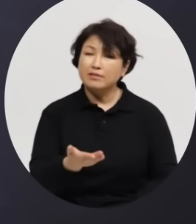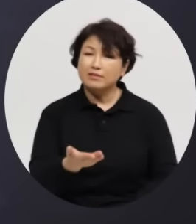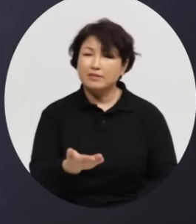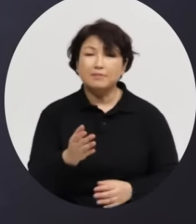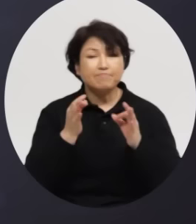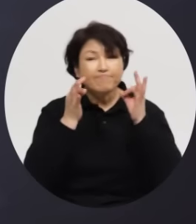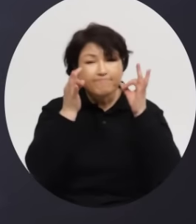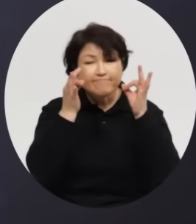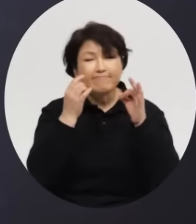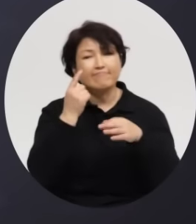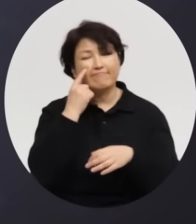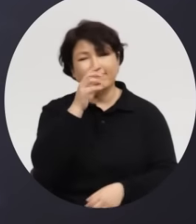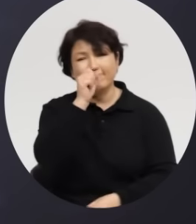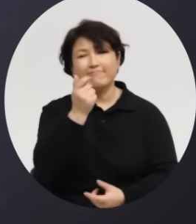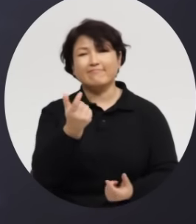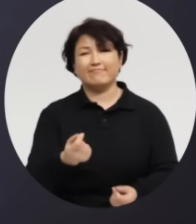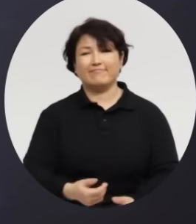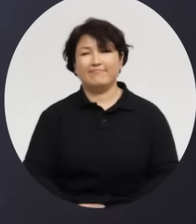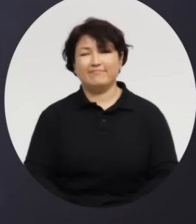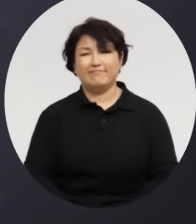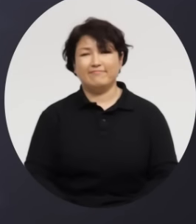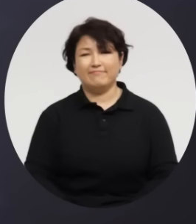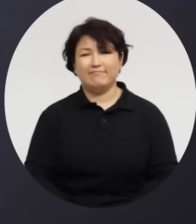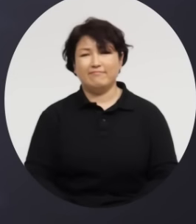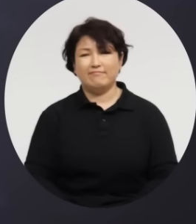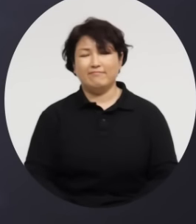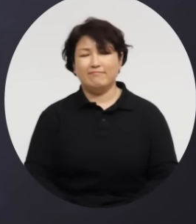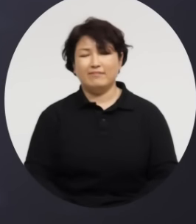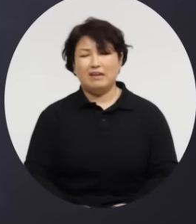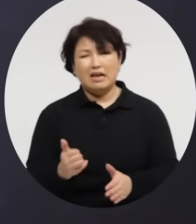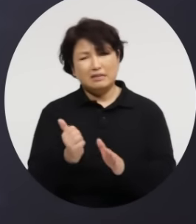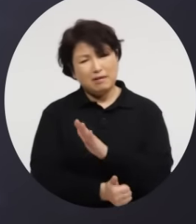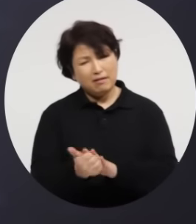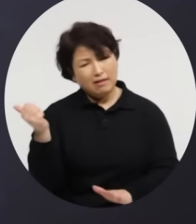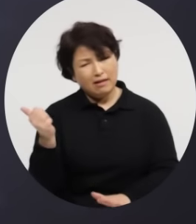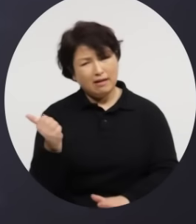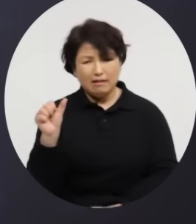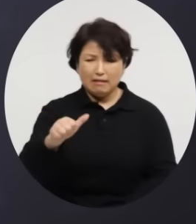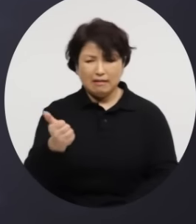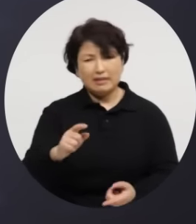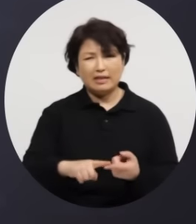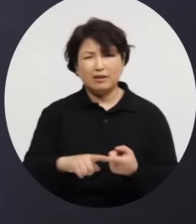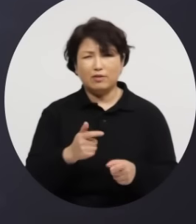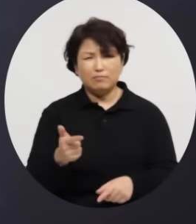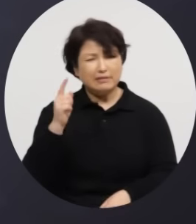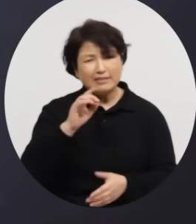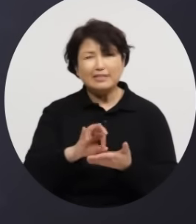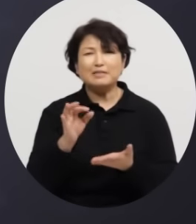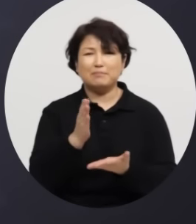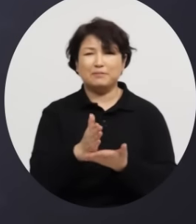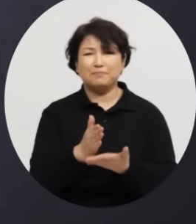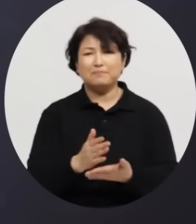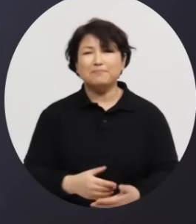그렇게 한번 연습을 해나가보면 좋겠다. 뭐 되고 안 되고 이건 너무 따지지 말고.